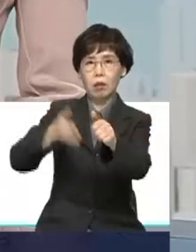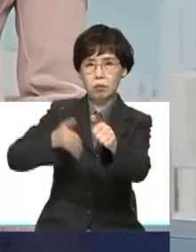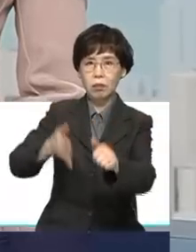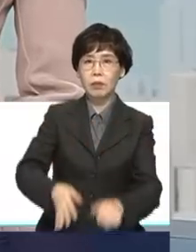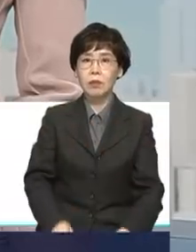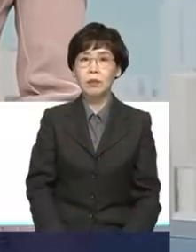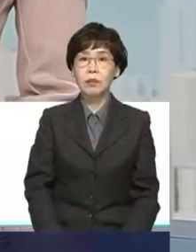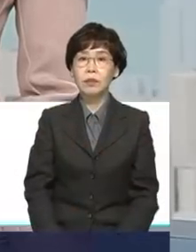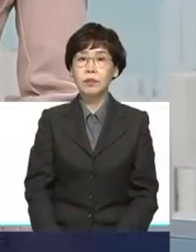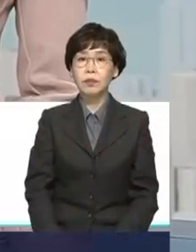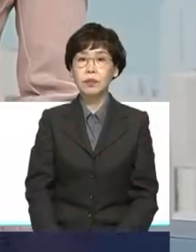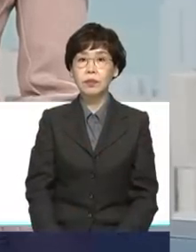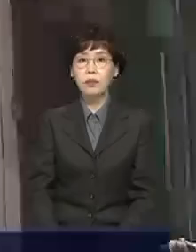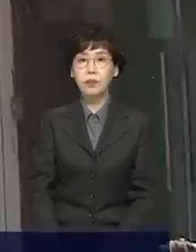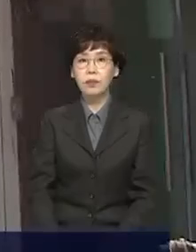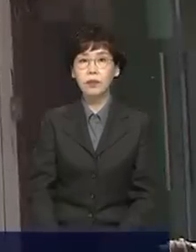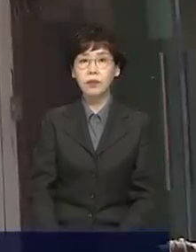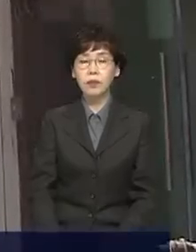알아봤습니다.